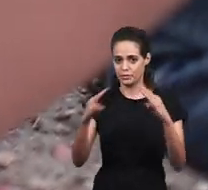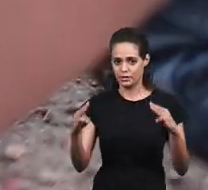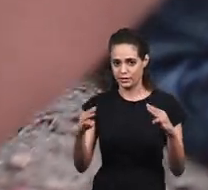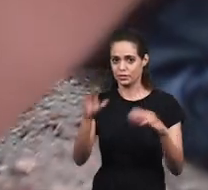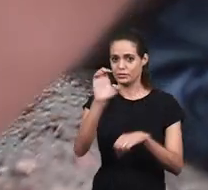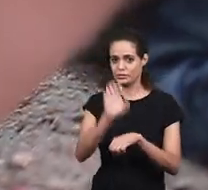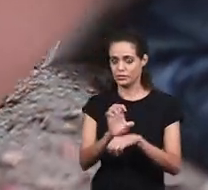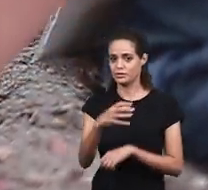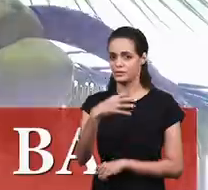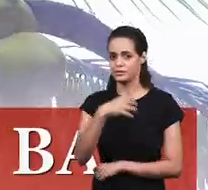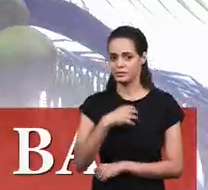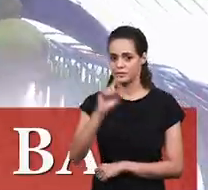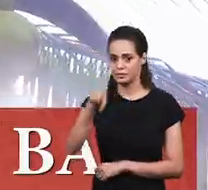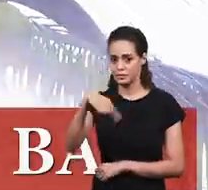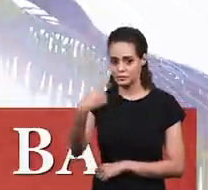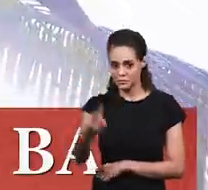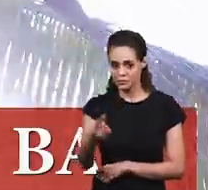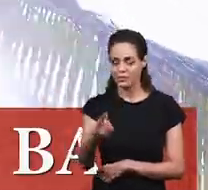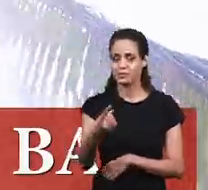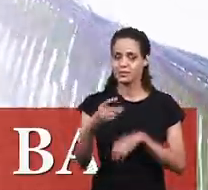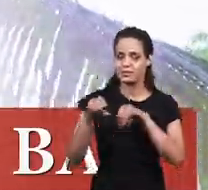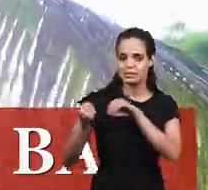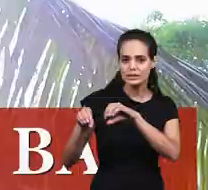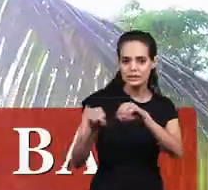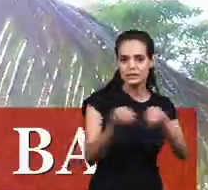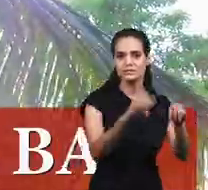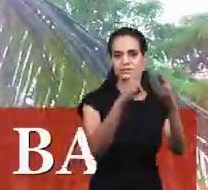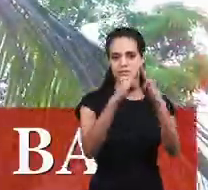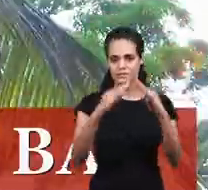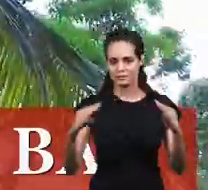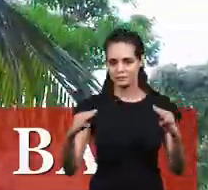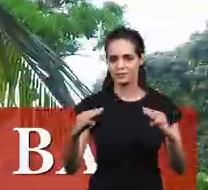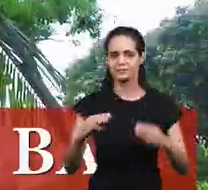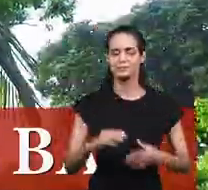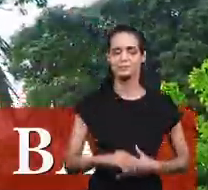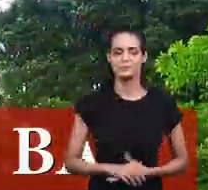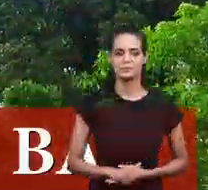et le tableau Les Sons du Manaim. Lições do Manaim.